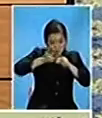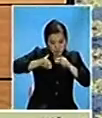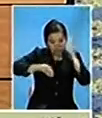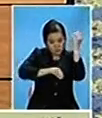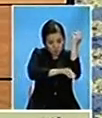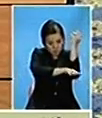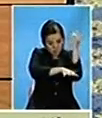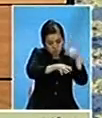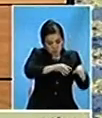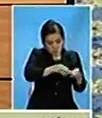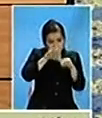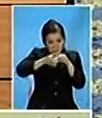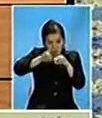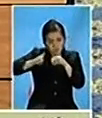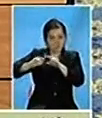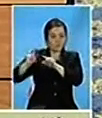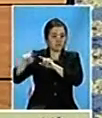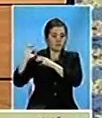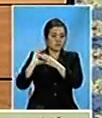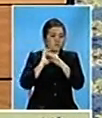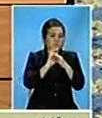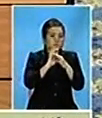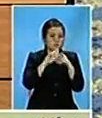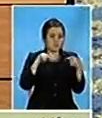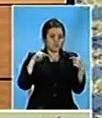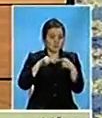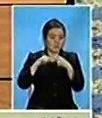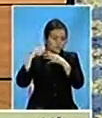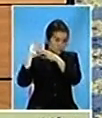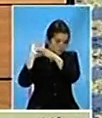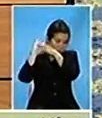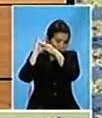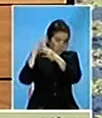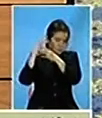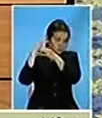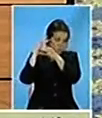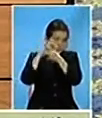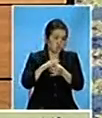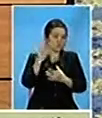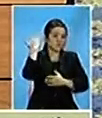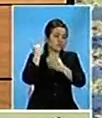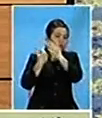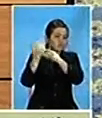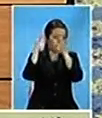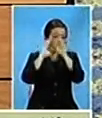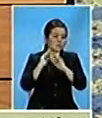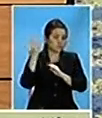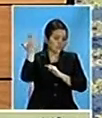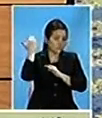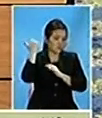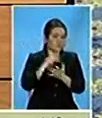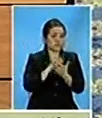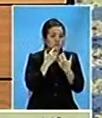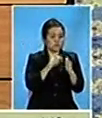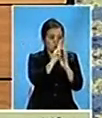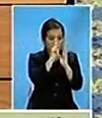ทั้งนี้โดยอาศัยความรู้หรือตำราที่ถ่ายทอดและพัฒนาสืบต่อกันมาคำถามที่1 นะครับไอ้กฎหมายว่าด้วยการ